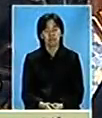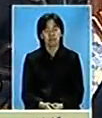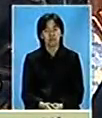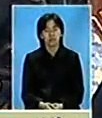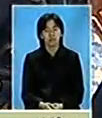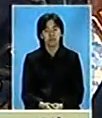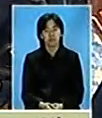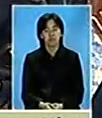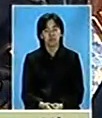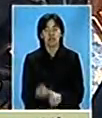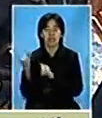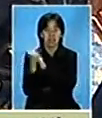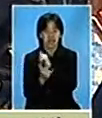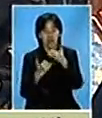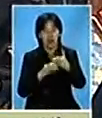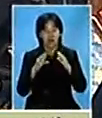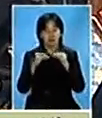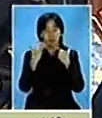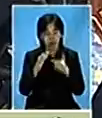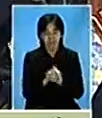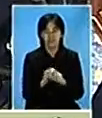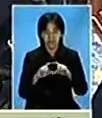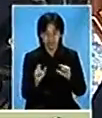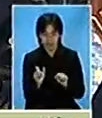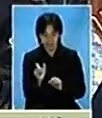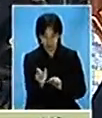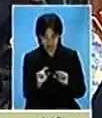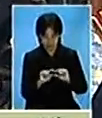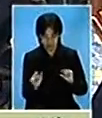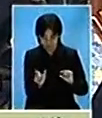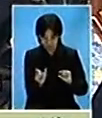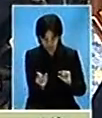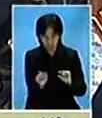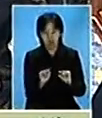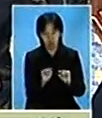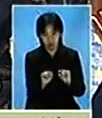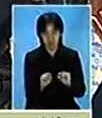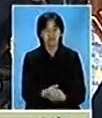ครับเมื่อท่านเข้ามาแล้วนะครับท่านได้เสียบบัตรลงในช่องเสียบบัตรแล้วแสดงตนนะครับ